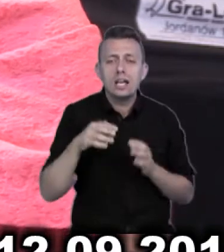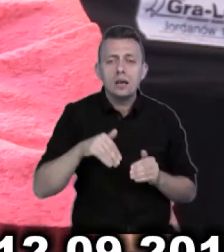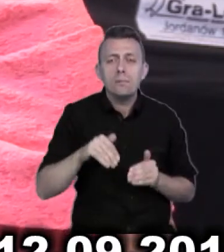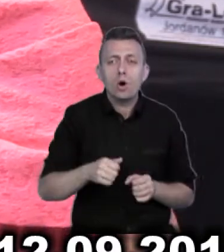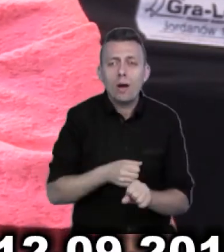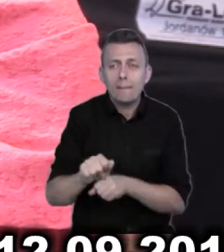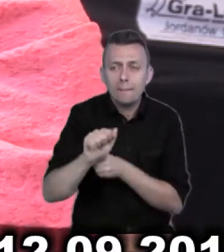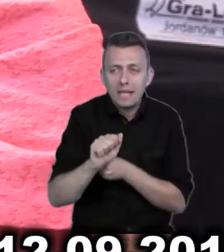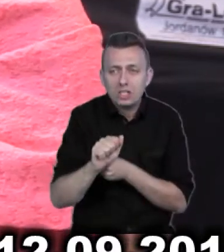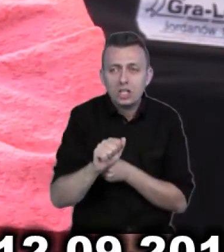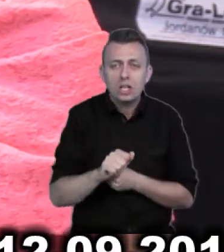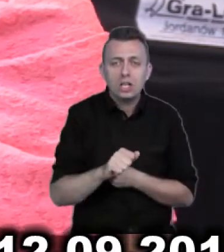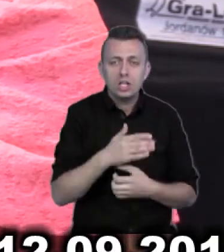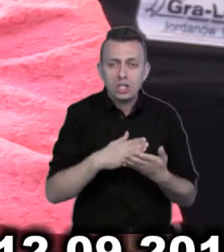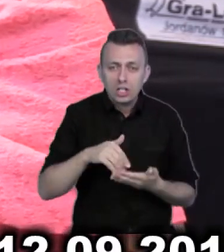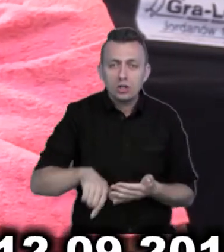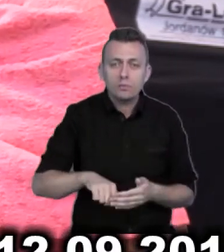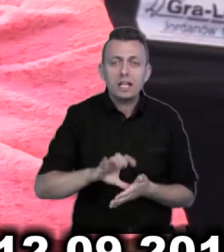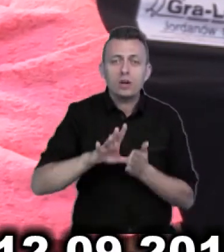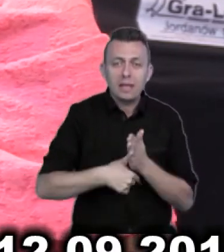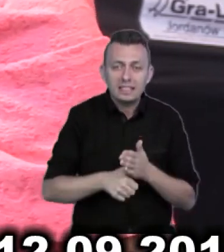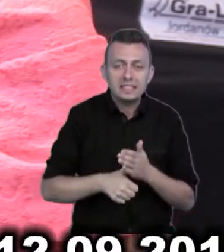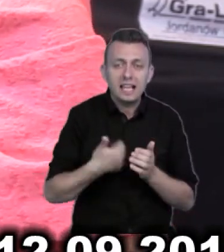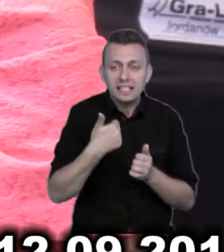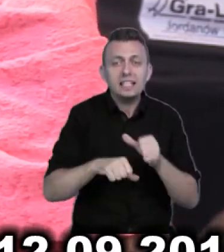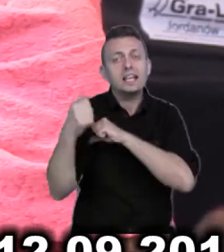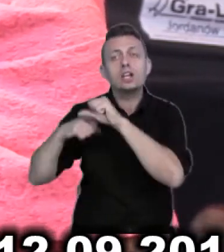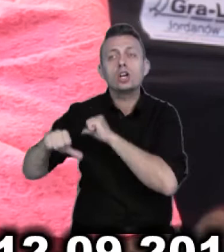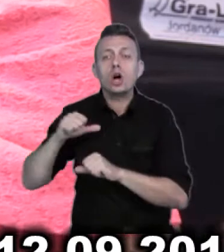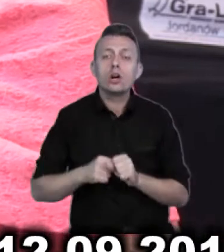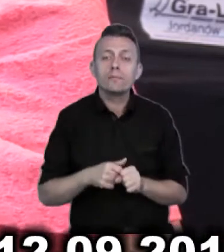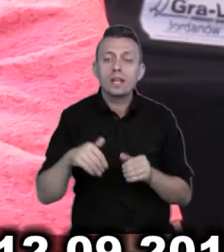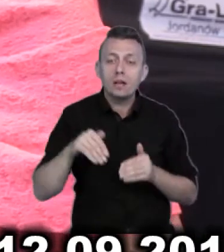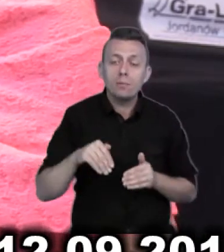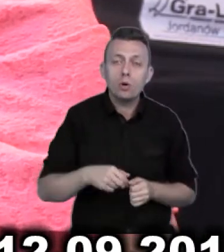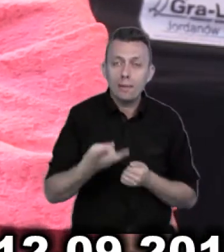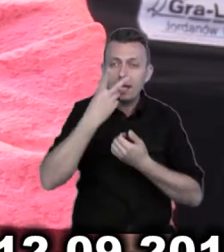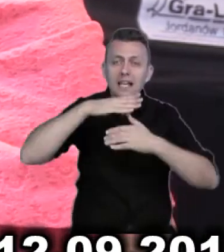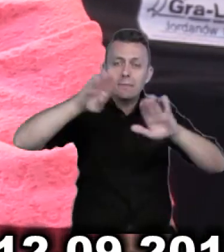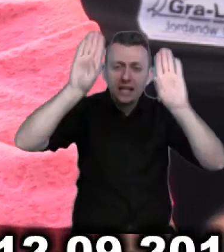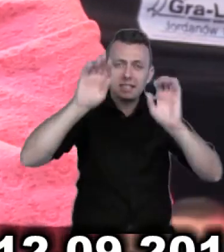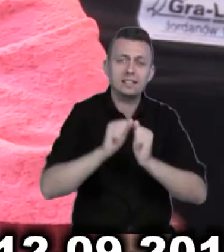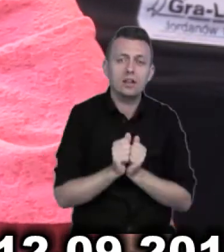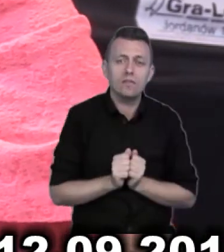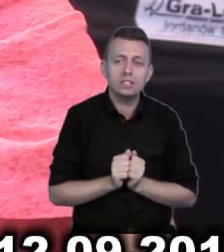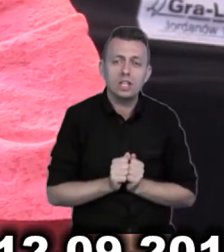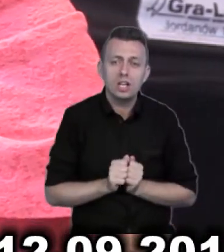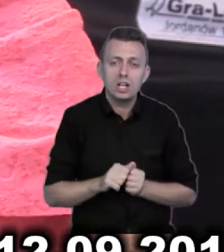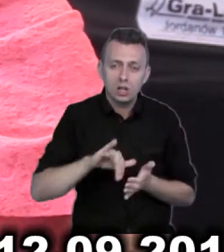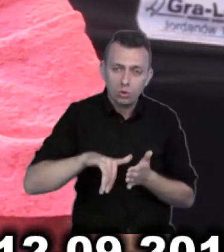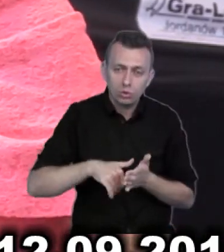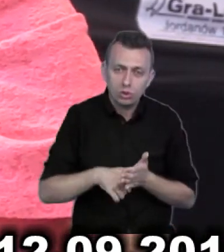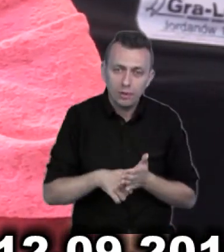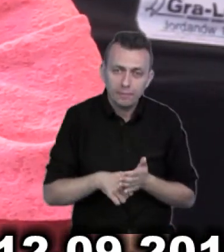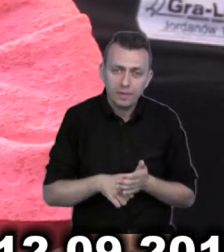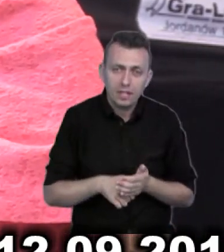że przez ten rok mogłam reprezentować Kutno, a więc także i Państwa. Tak naprawdę uważam, że jeżeli kobieta w